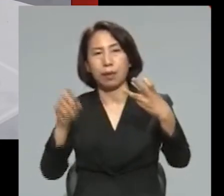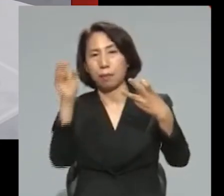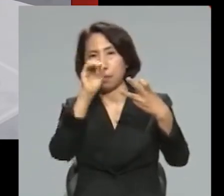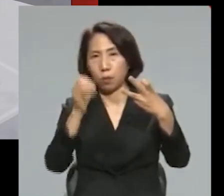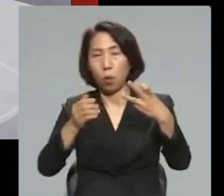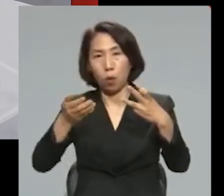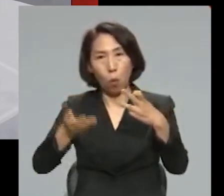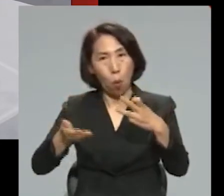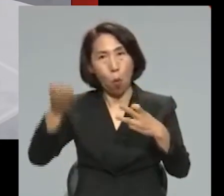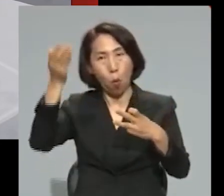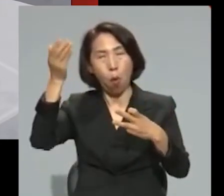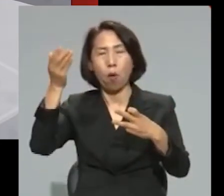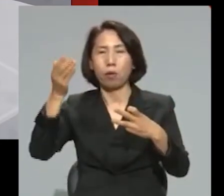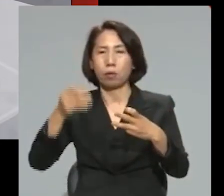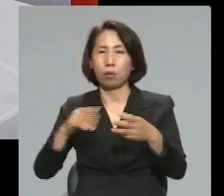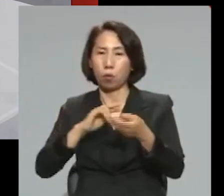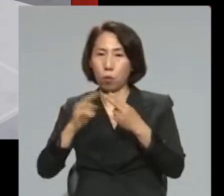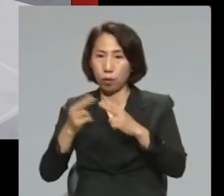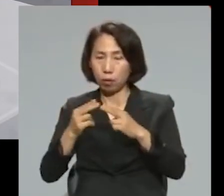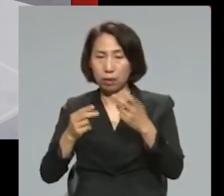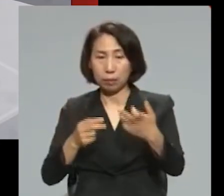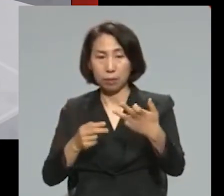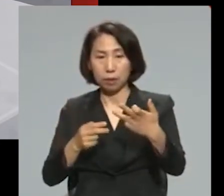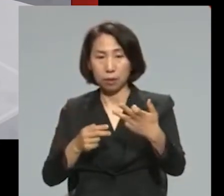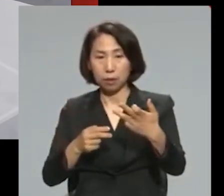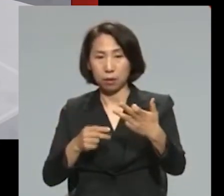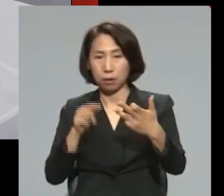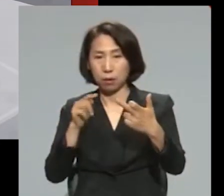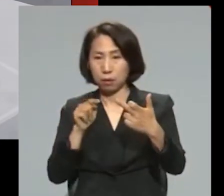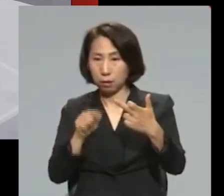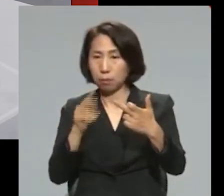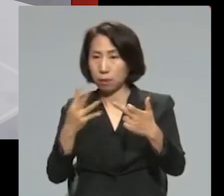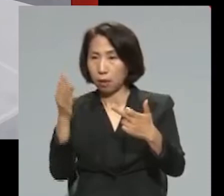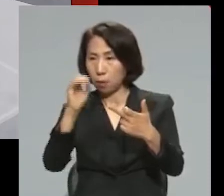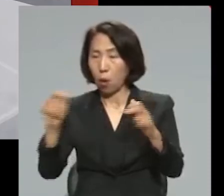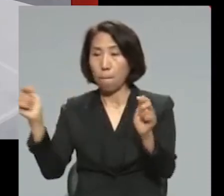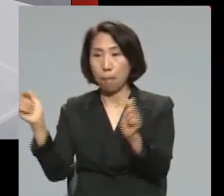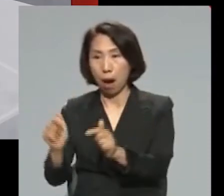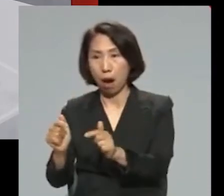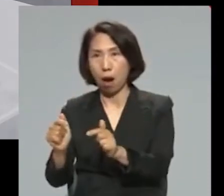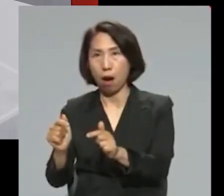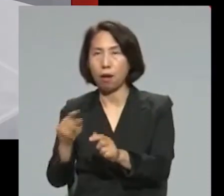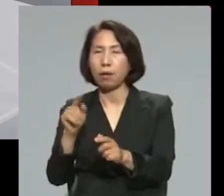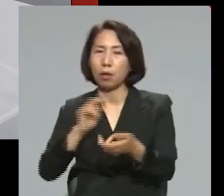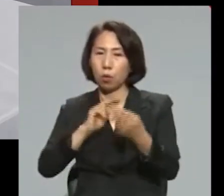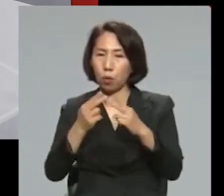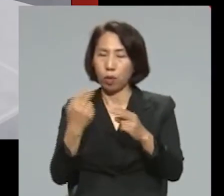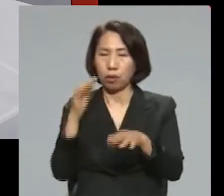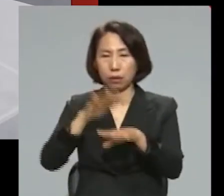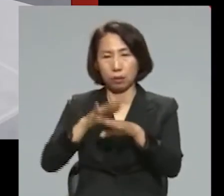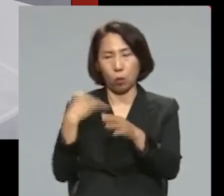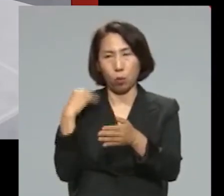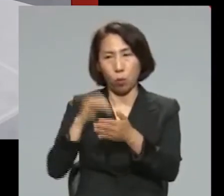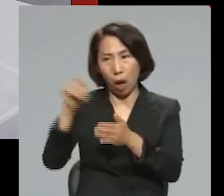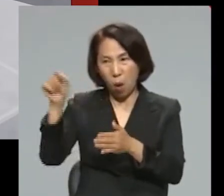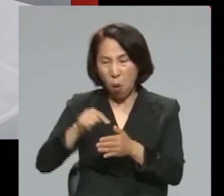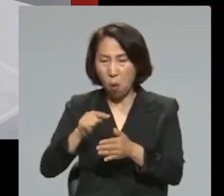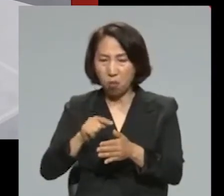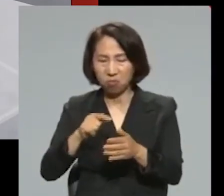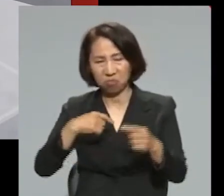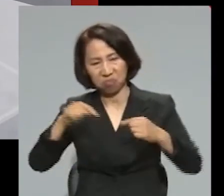고령군은 17.4% 감소되었습니다. 우리가 이제 고령군의 귀농 정책을 보면 아주